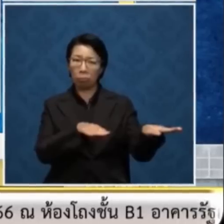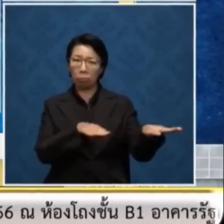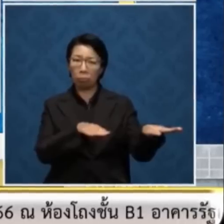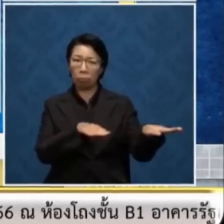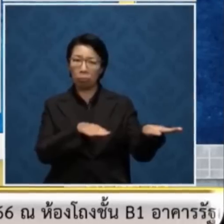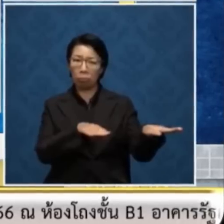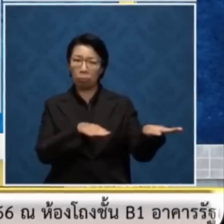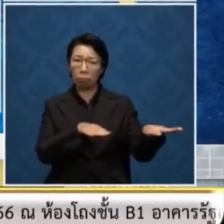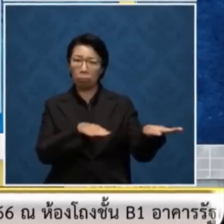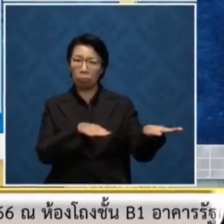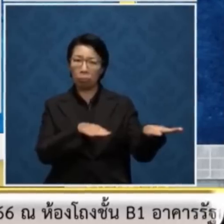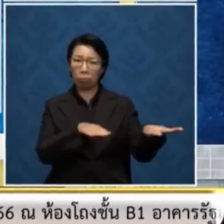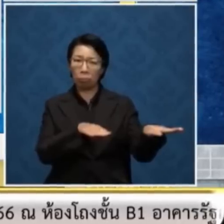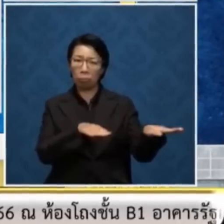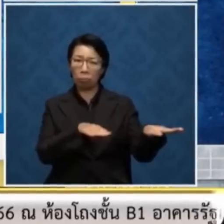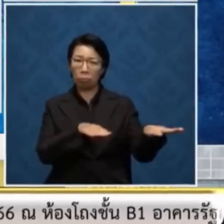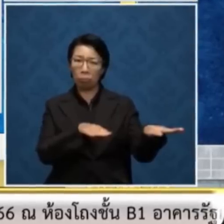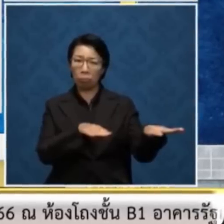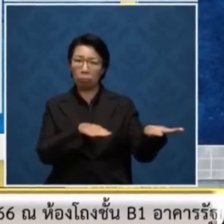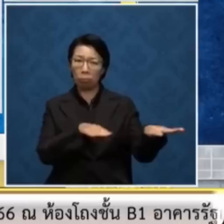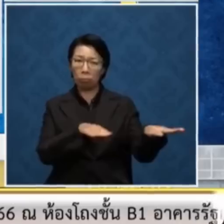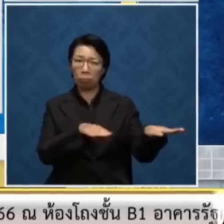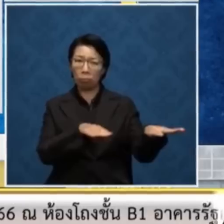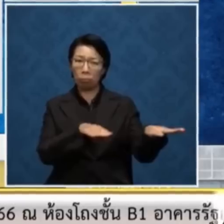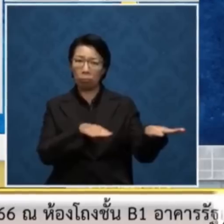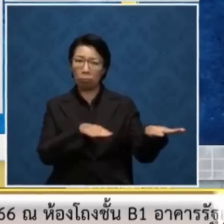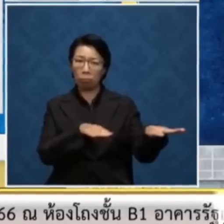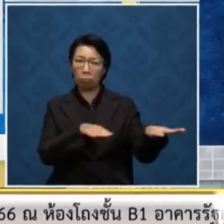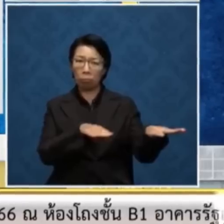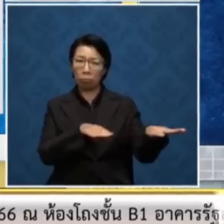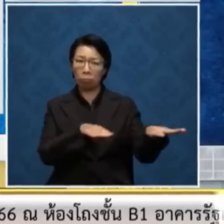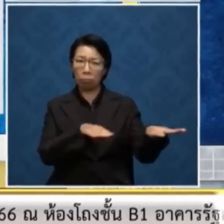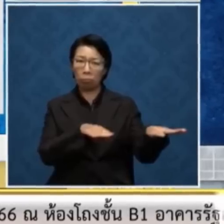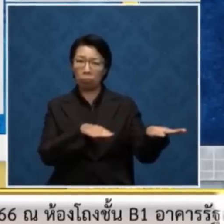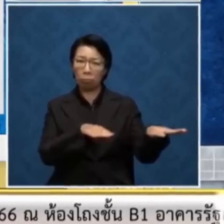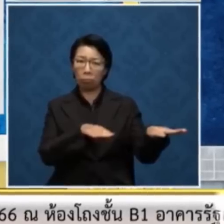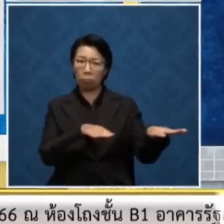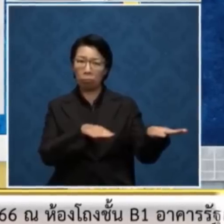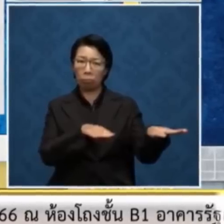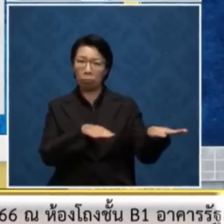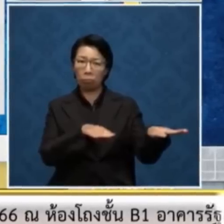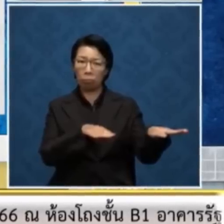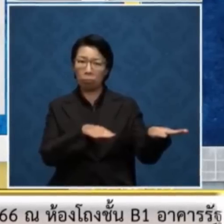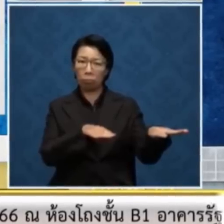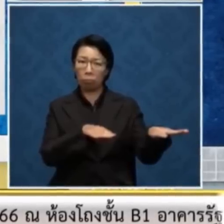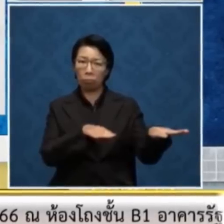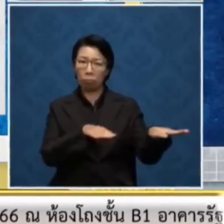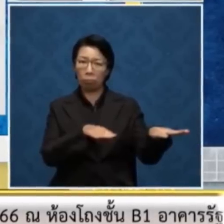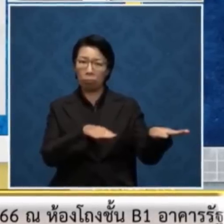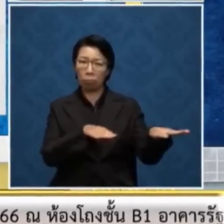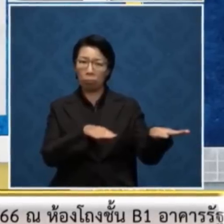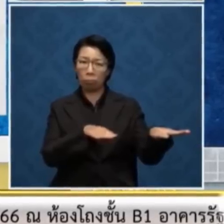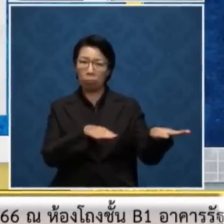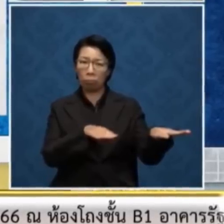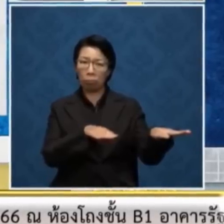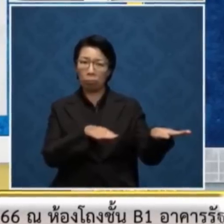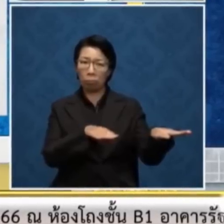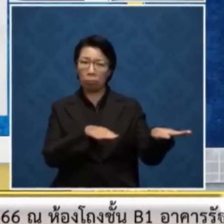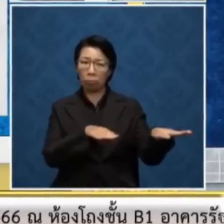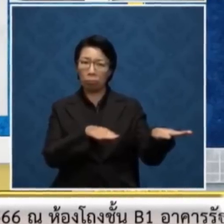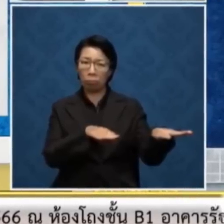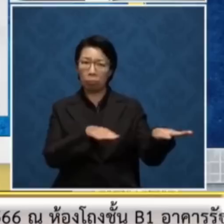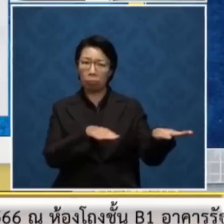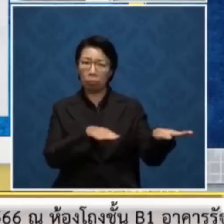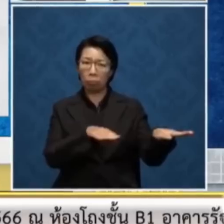าหลบกฎเกณฑ์เลี่ยงความรับผิดชอบแล้วก็เป็นการดำเนินการอย่างไม่ถูกต้องโดยมีเจตนาที่จะเลี่ยงการ